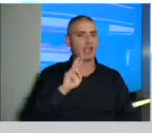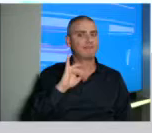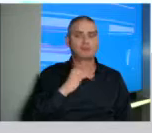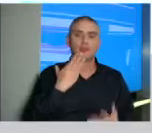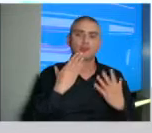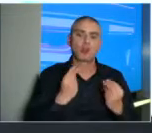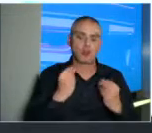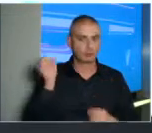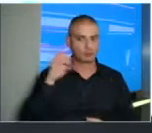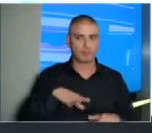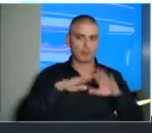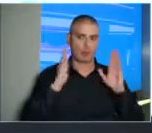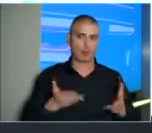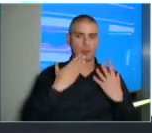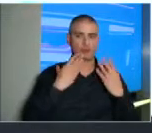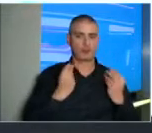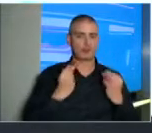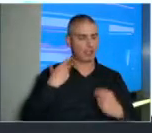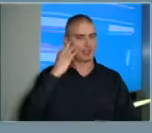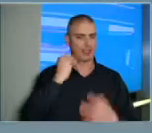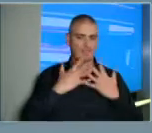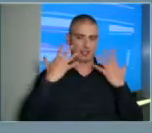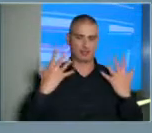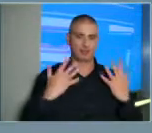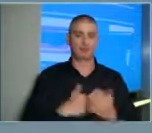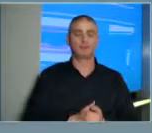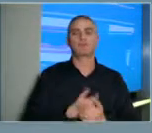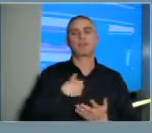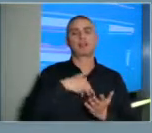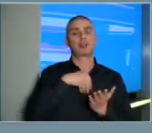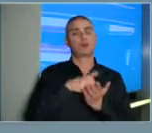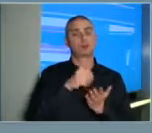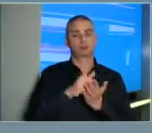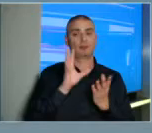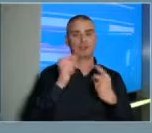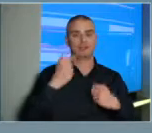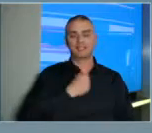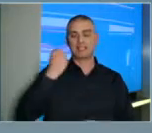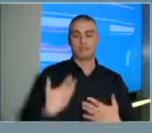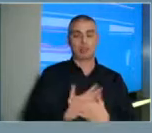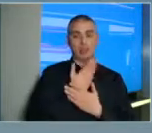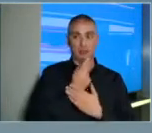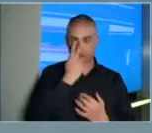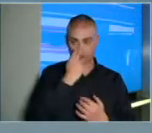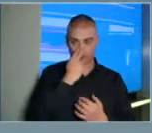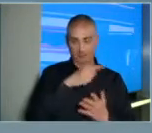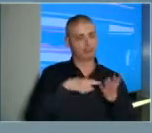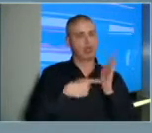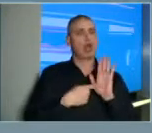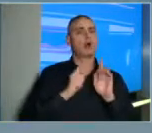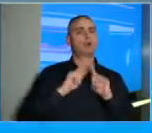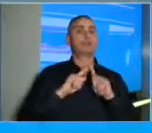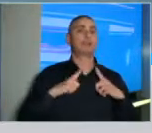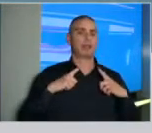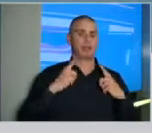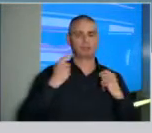תודה רבה שבאת לאולפן. תודה. היה כיף גדול. גם לי. אנחנו ממשיכים עם הימין החדש שמנסה להראות סימני